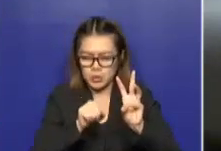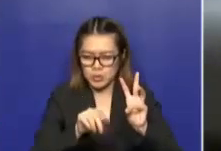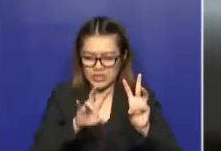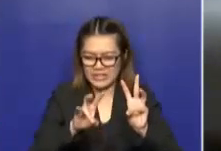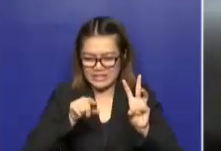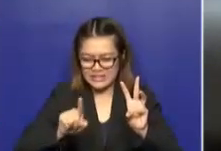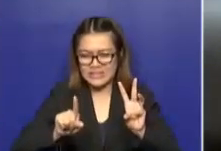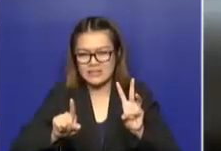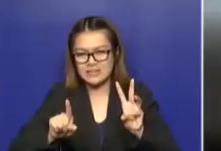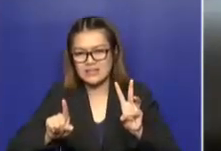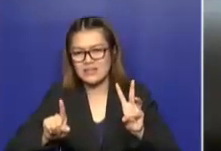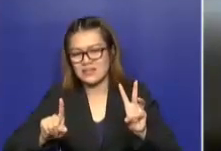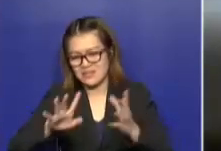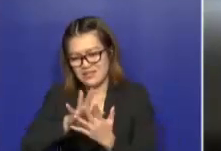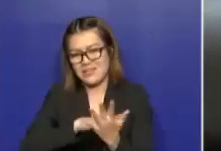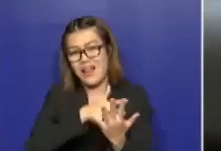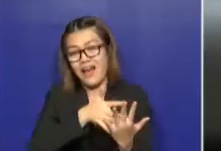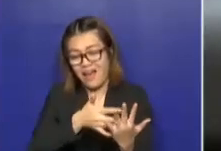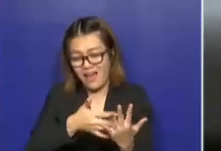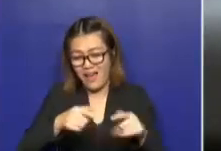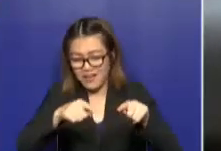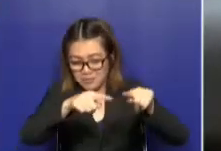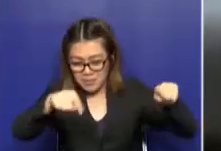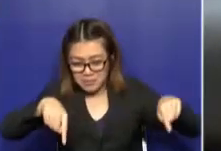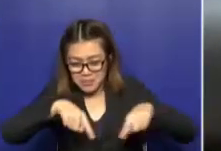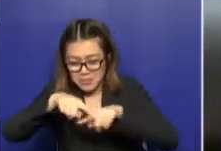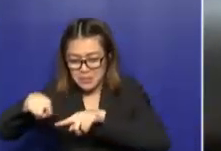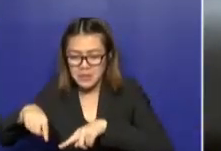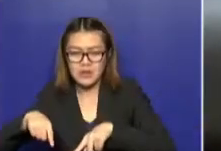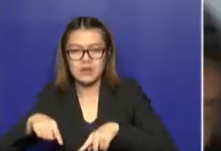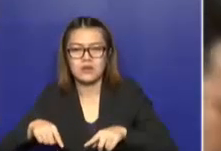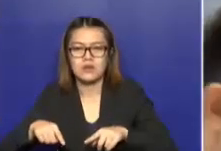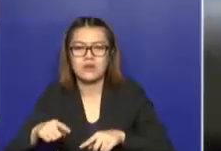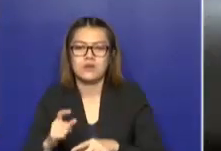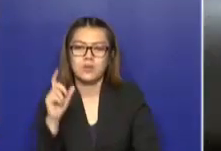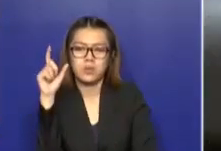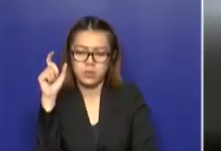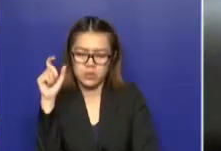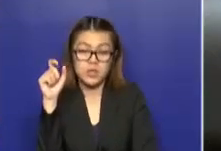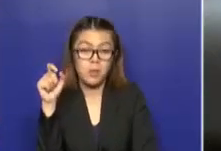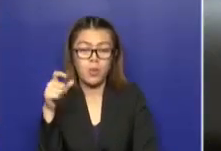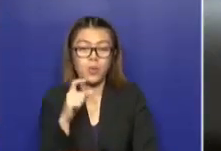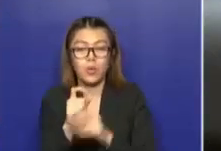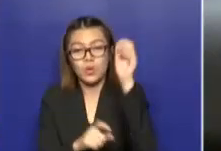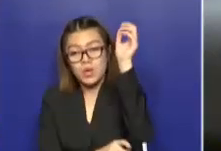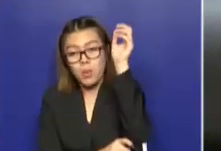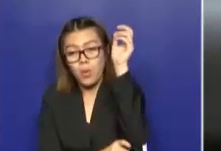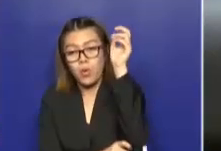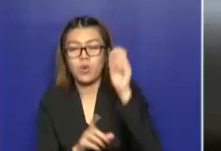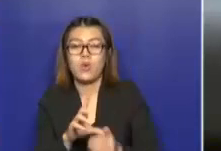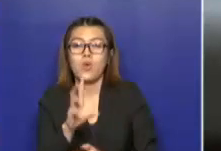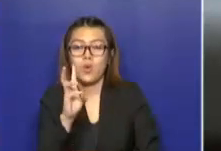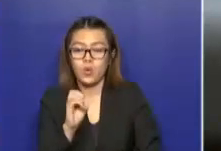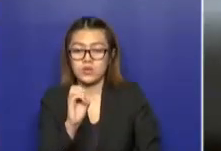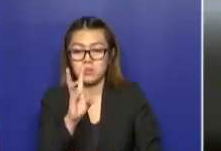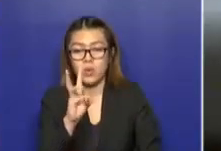6.71 ตารางเมตรต่อคนนะครับถ้าเปรียบเทียบนะครับสิงคโปร์เนี่ยมีถึง66ตารางเมตรต่อคนซึ่งเยอะมากนะ